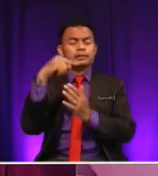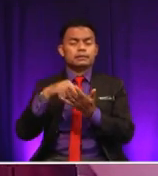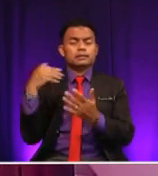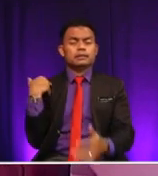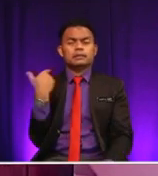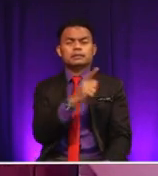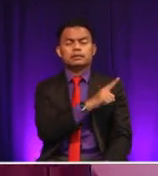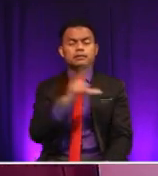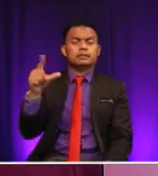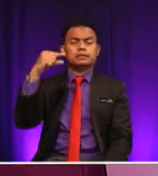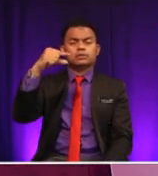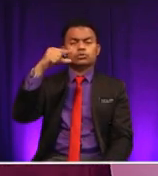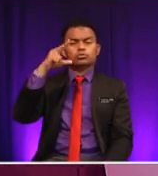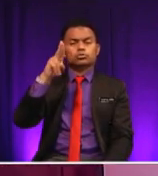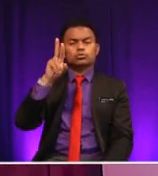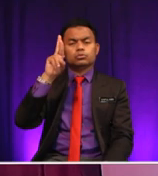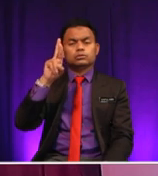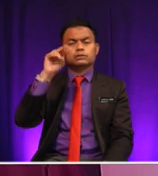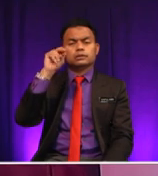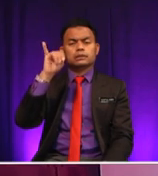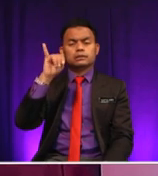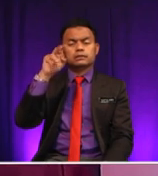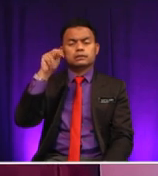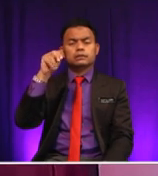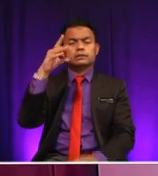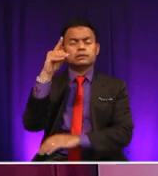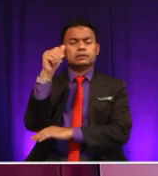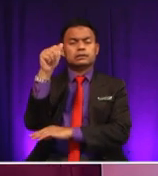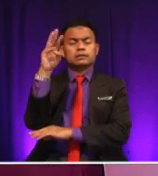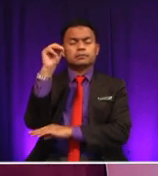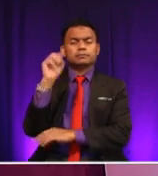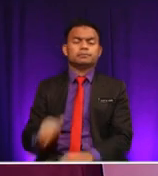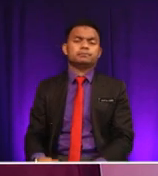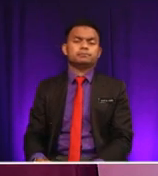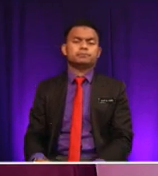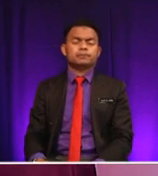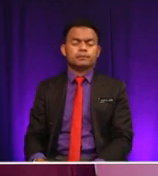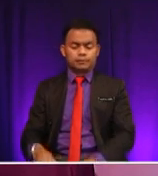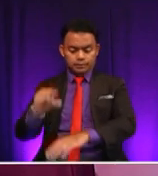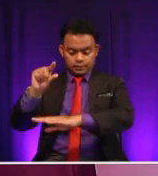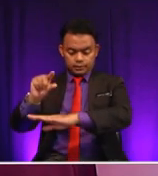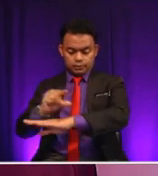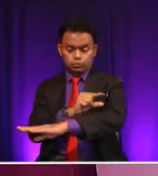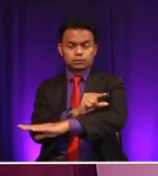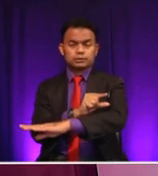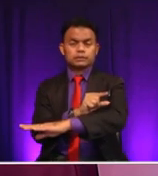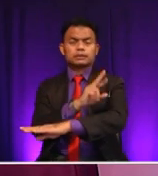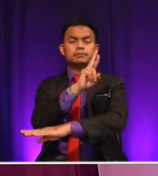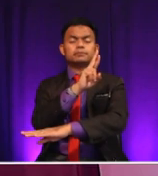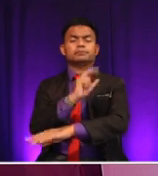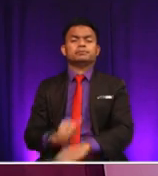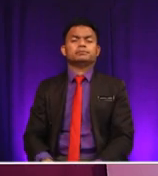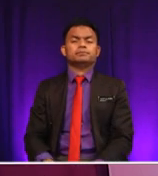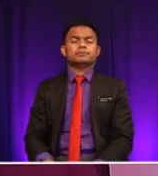Di mana standar pembelajaran 2 di mana memahami memahami serta menerangkan maksud